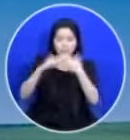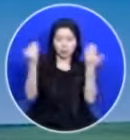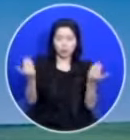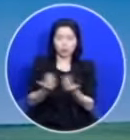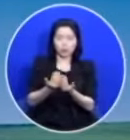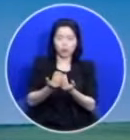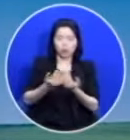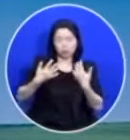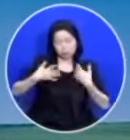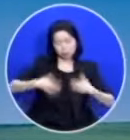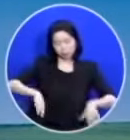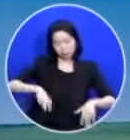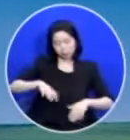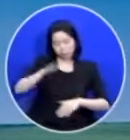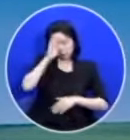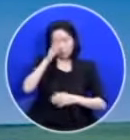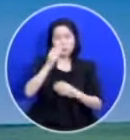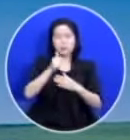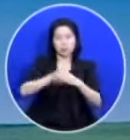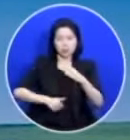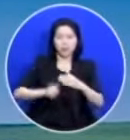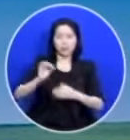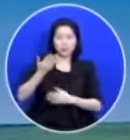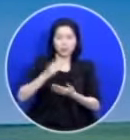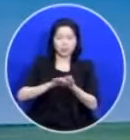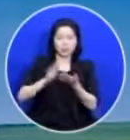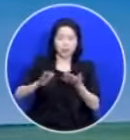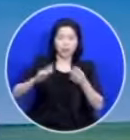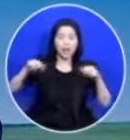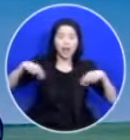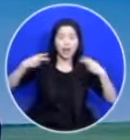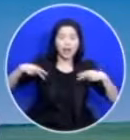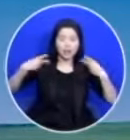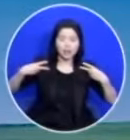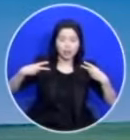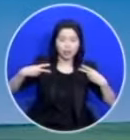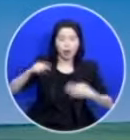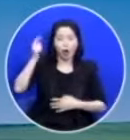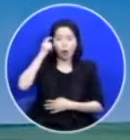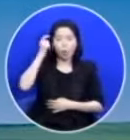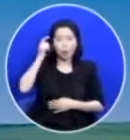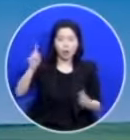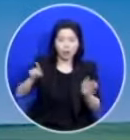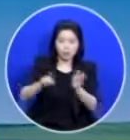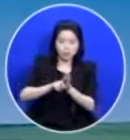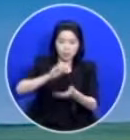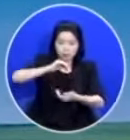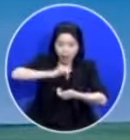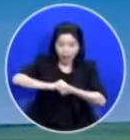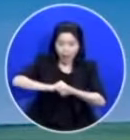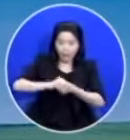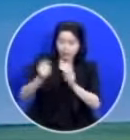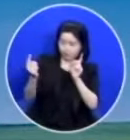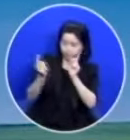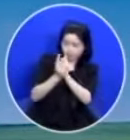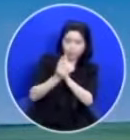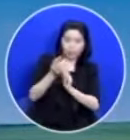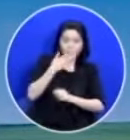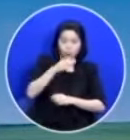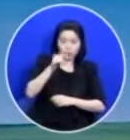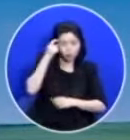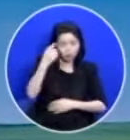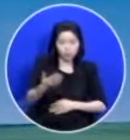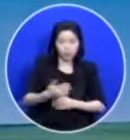무기력증에 빠지게 됩니다 엘리야는 믿음의 한계에 직면하는